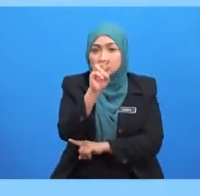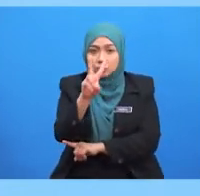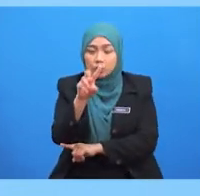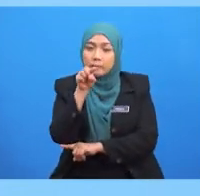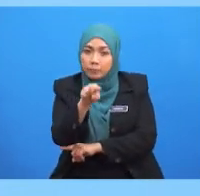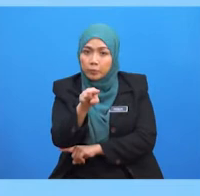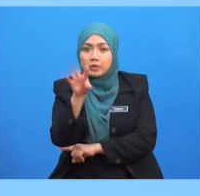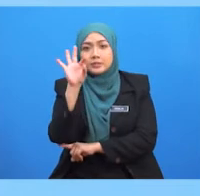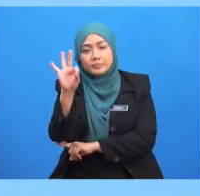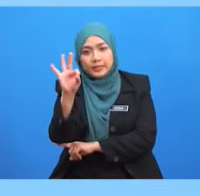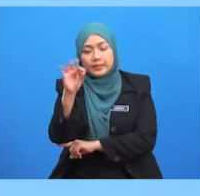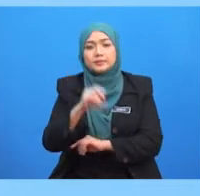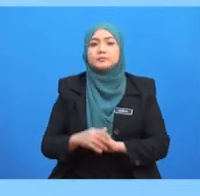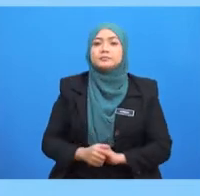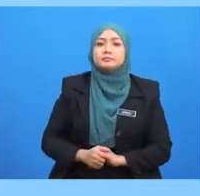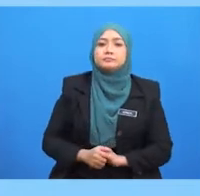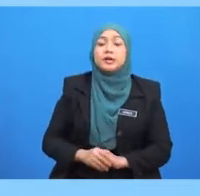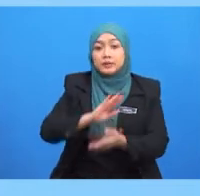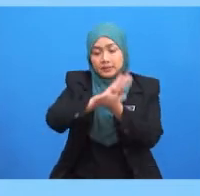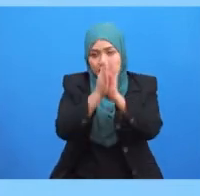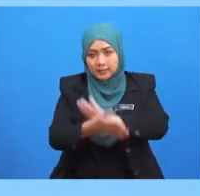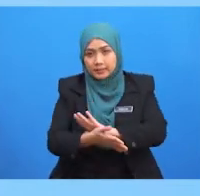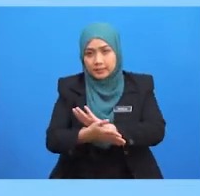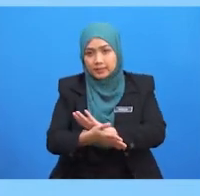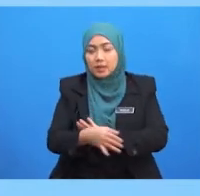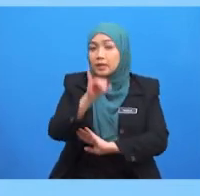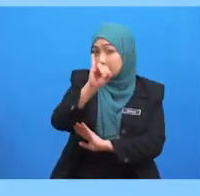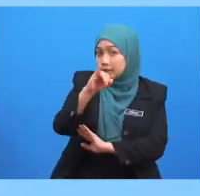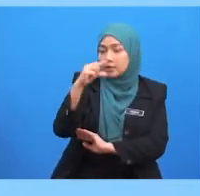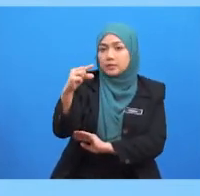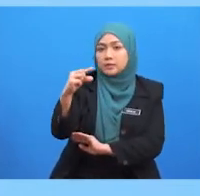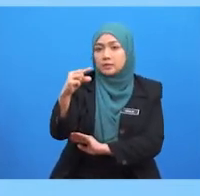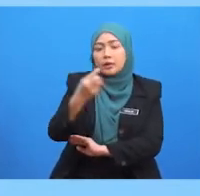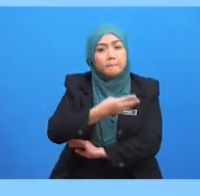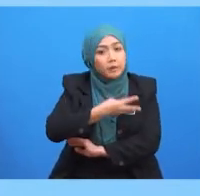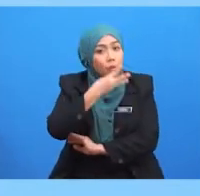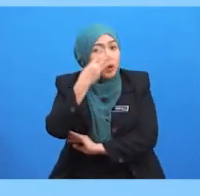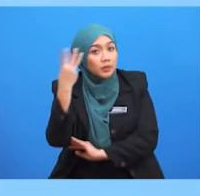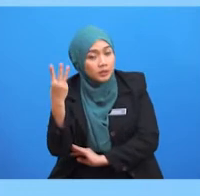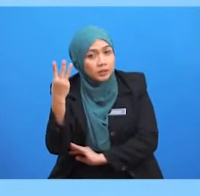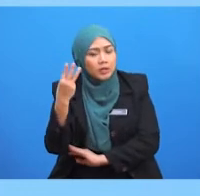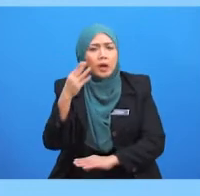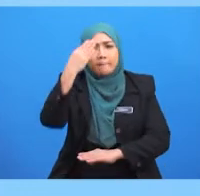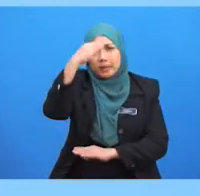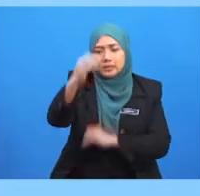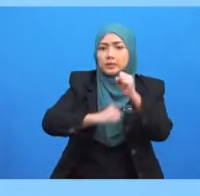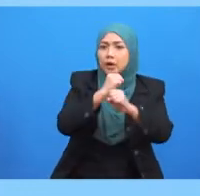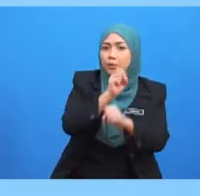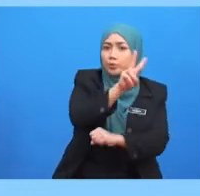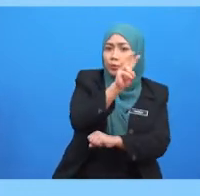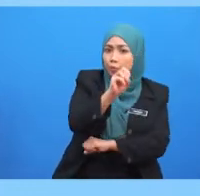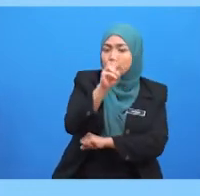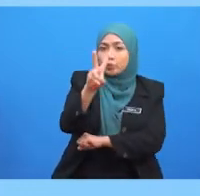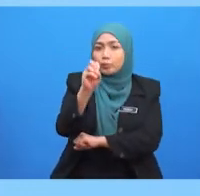120an 9 make indexqu bahan pewangi bagi tahun